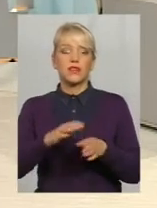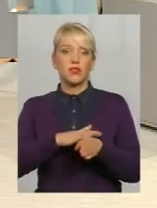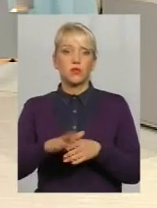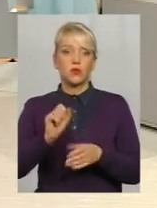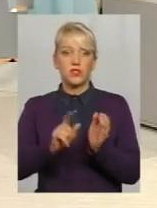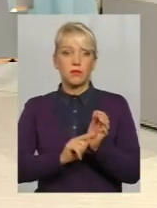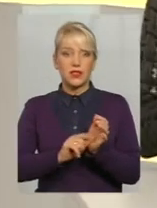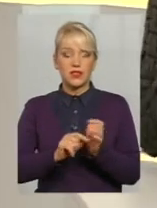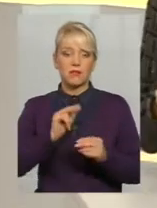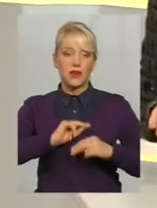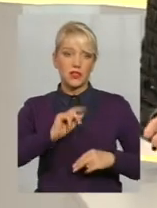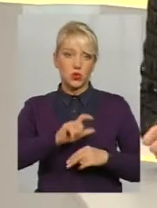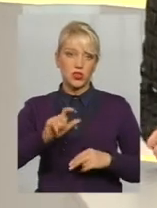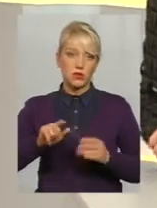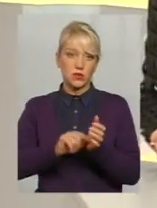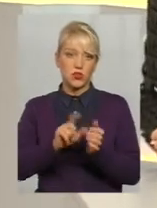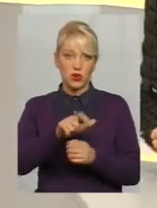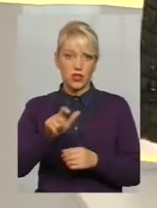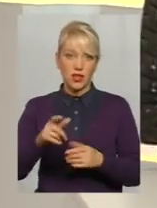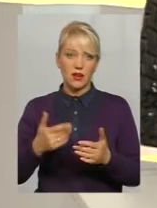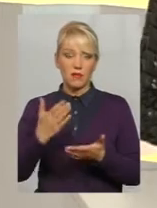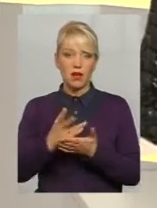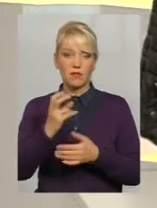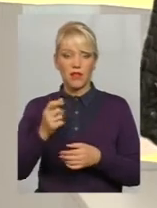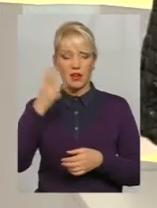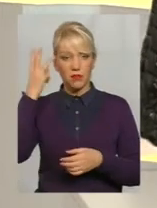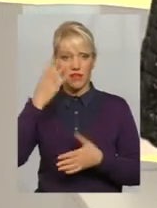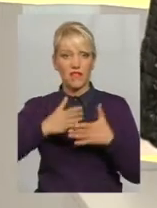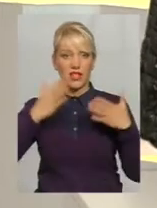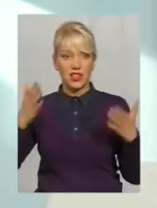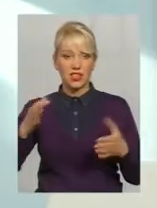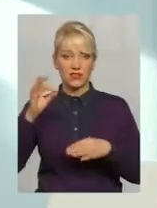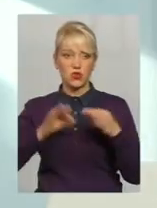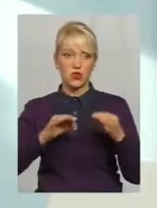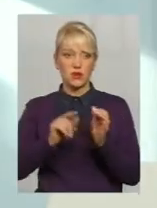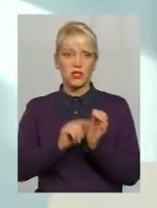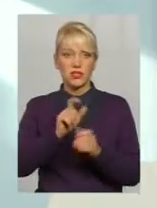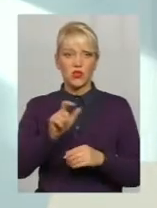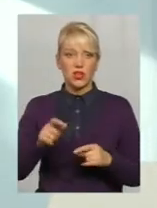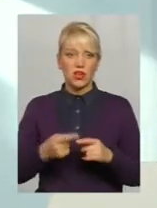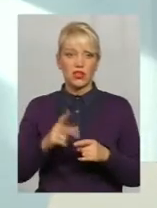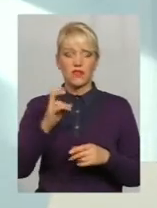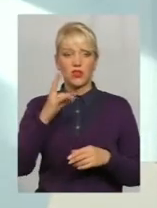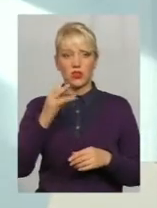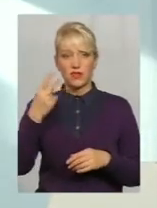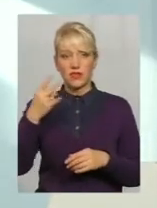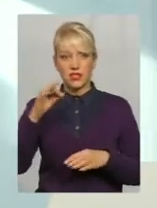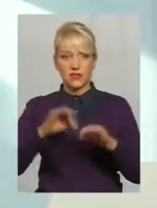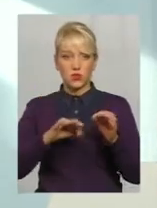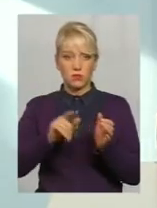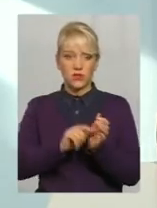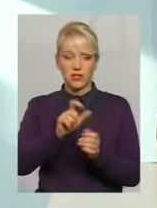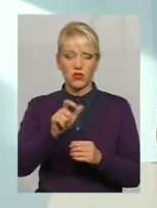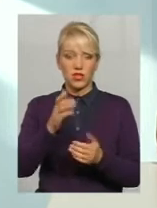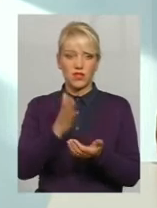пенсії працюючим пенсіонерам? Маємо на Хмельниччині дуже великий відсоток тих пенсіонерів. Вони такі великі, але практично 20% пенсіонерів